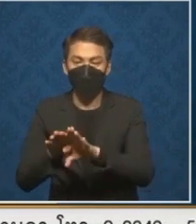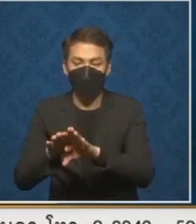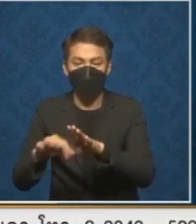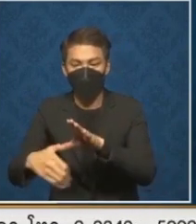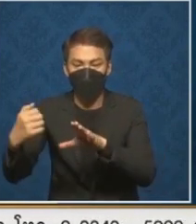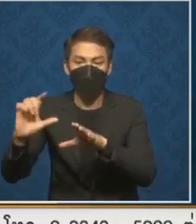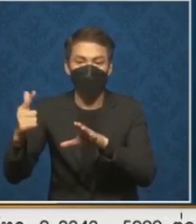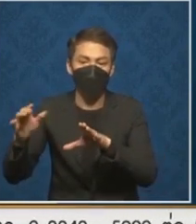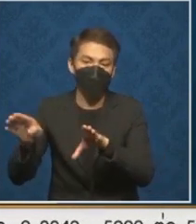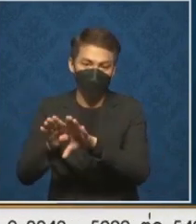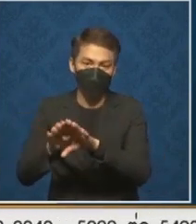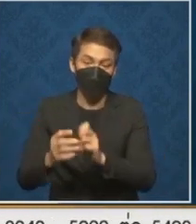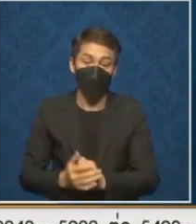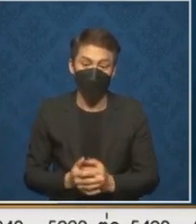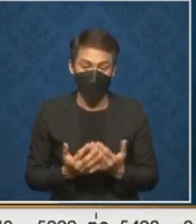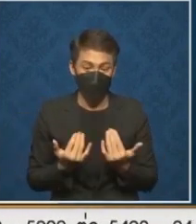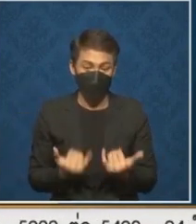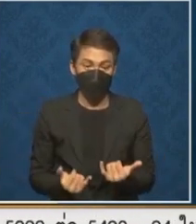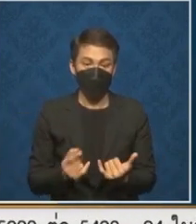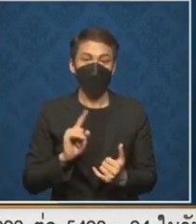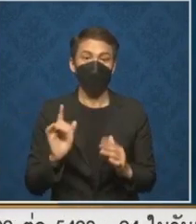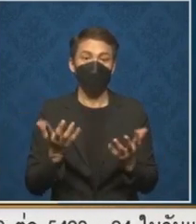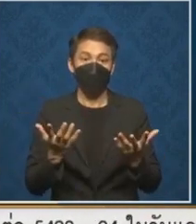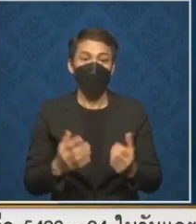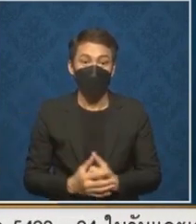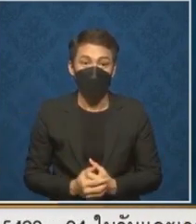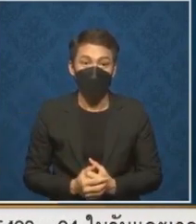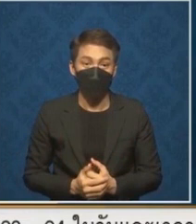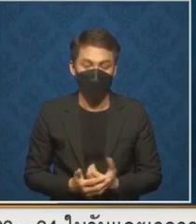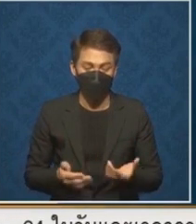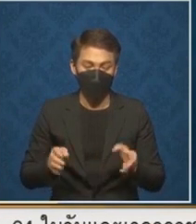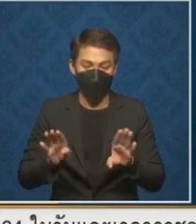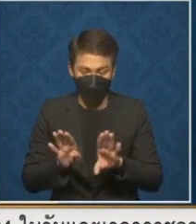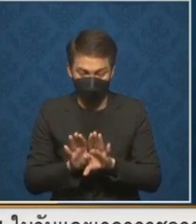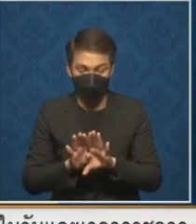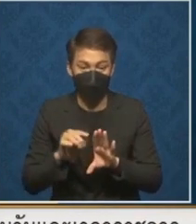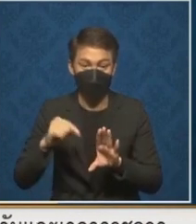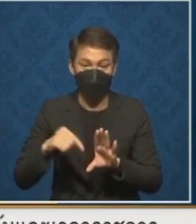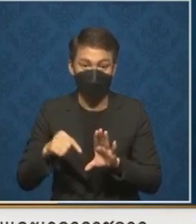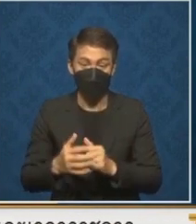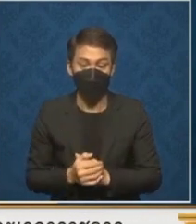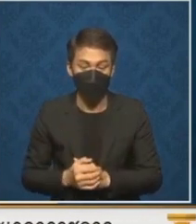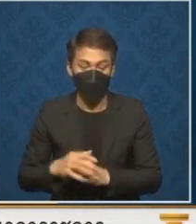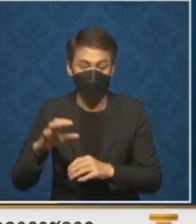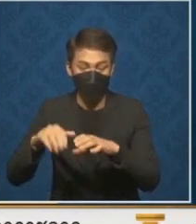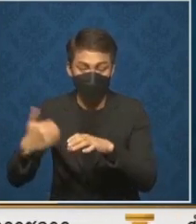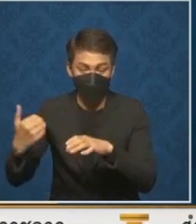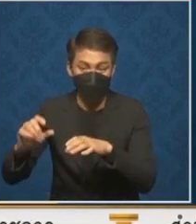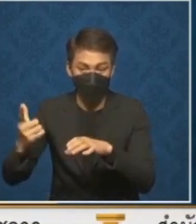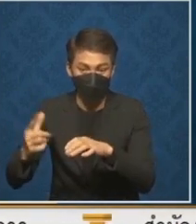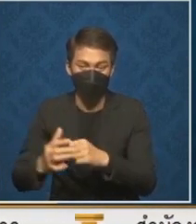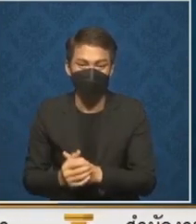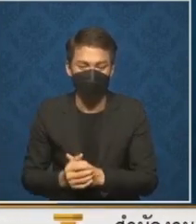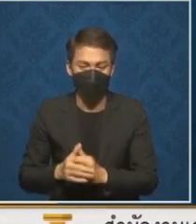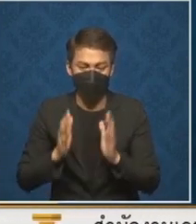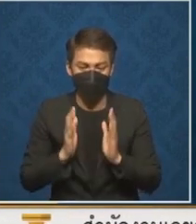วันนี้เปนยัไครับท่านประธานพอท่ปิดเหมืองทองเขาไม่ใช่คนปัตตนีเขาไม่ใช่